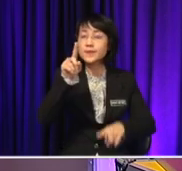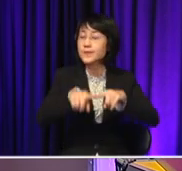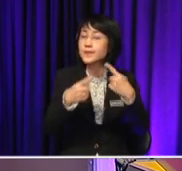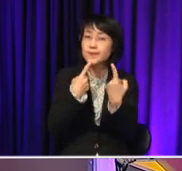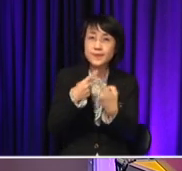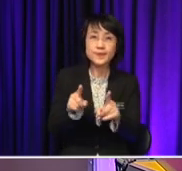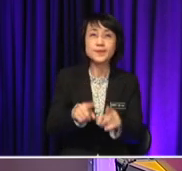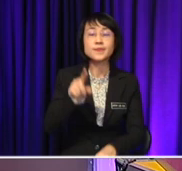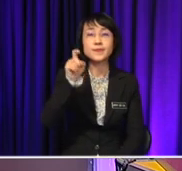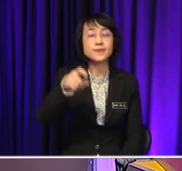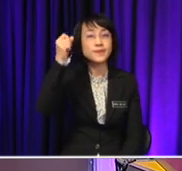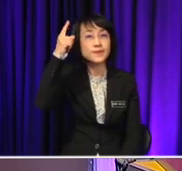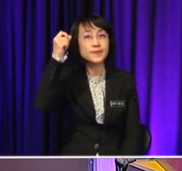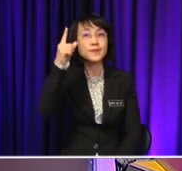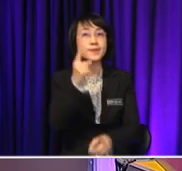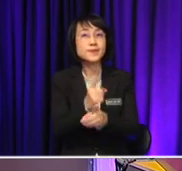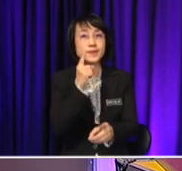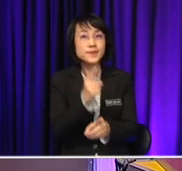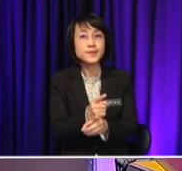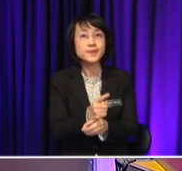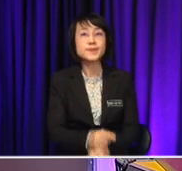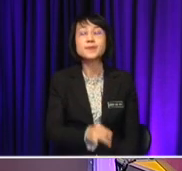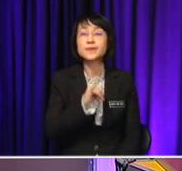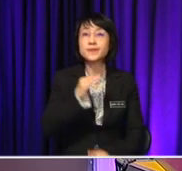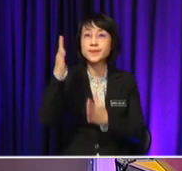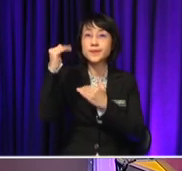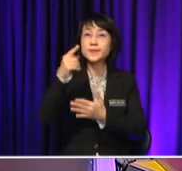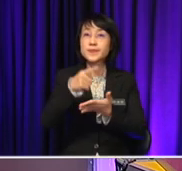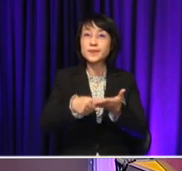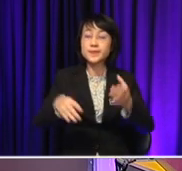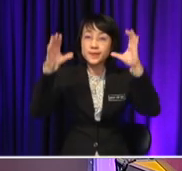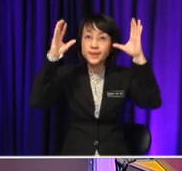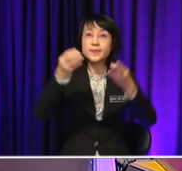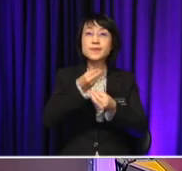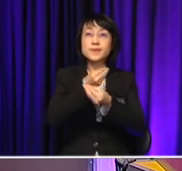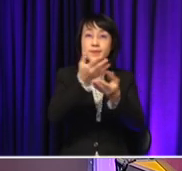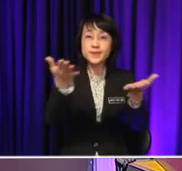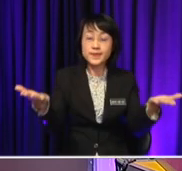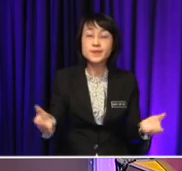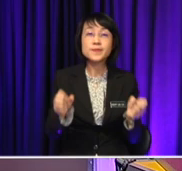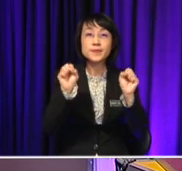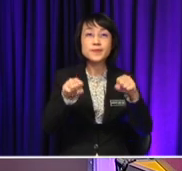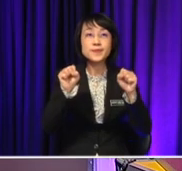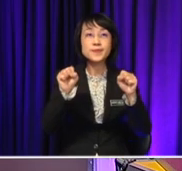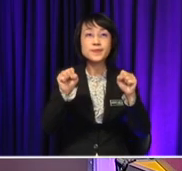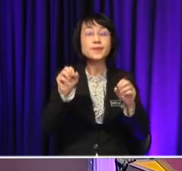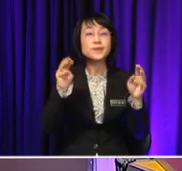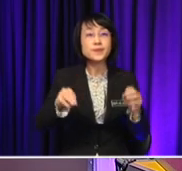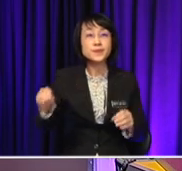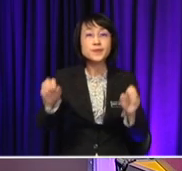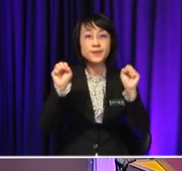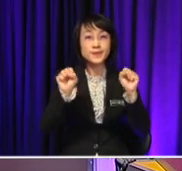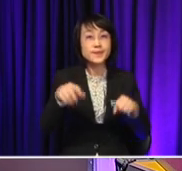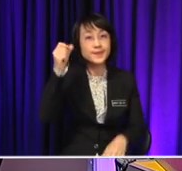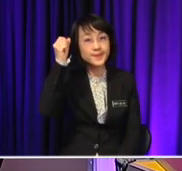betul-betul Tiara apa yang saya sampaikan dapat dia di kepanduan kepada murid-murid dalam menjawab soal layar SPM mata pelajaran geografi dengan